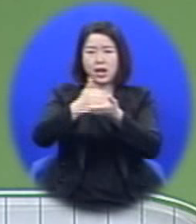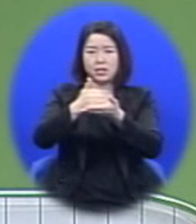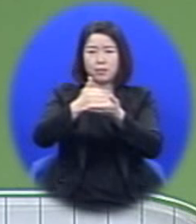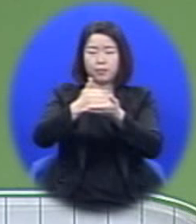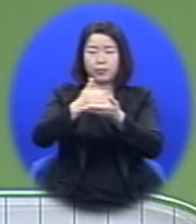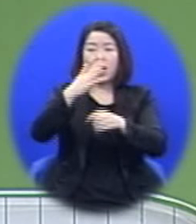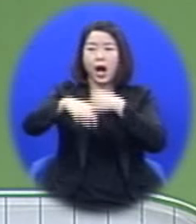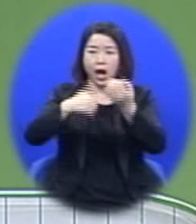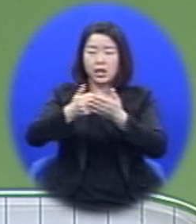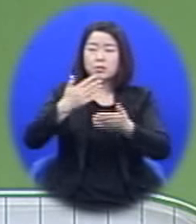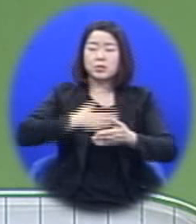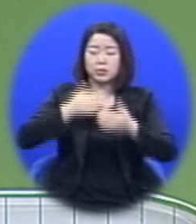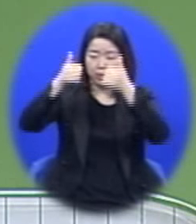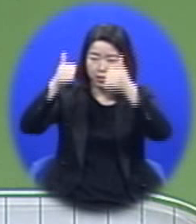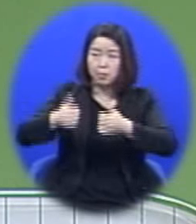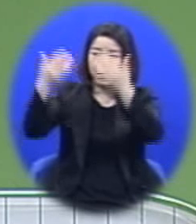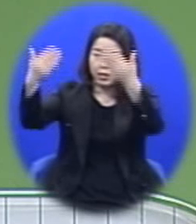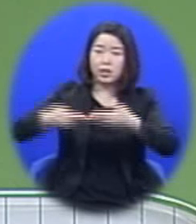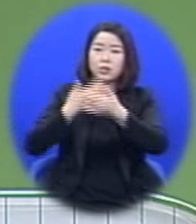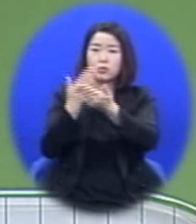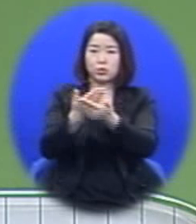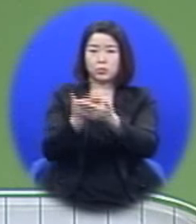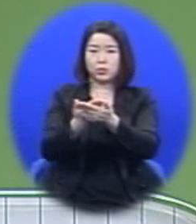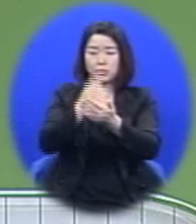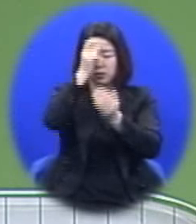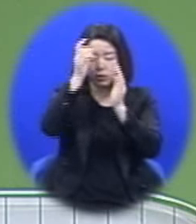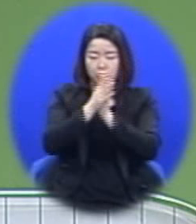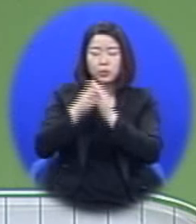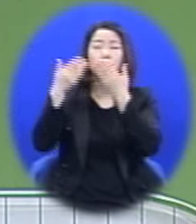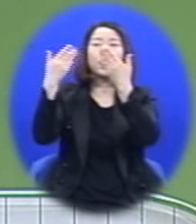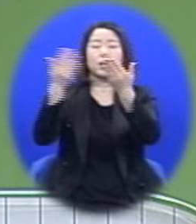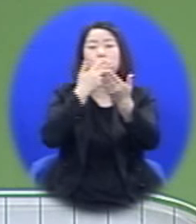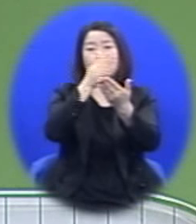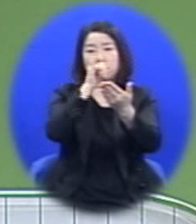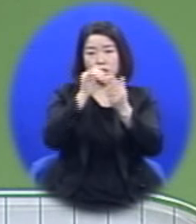하나님께서 재판해 주십시오. 이렇게 기도할 수 있는